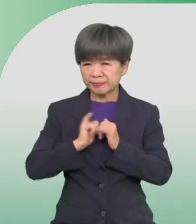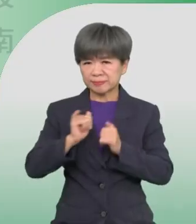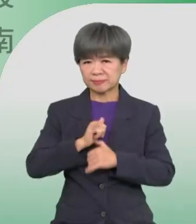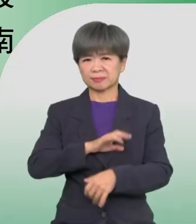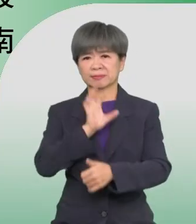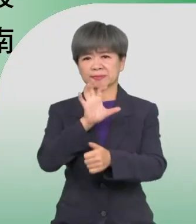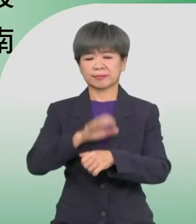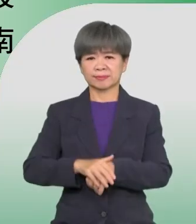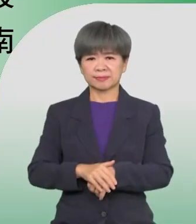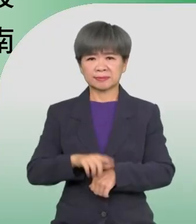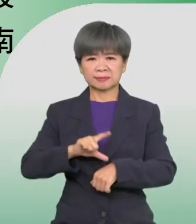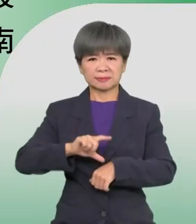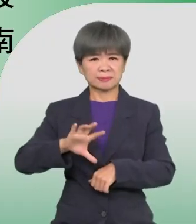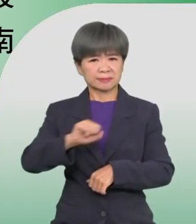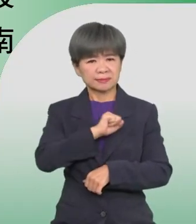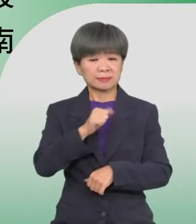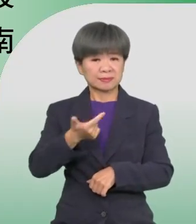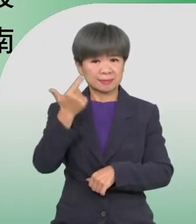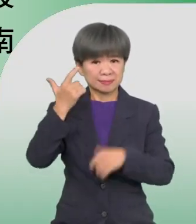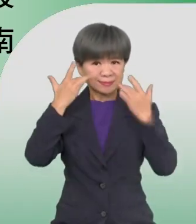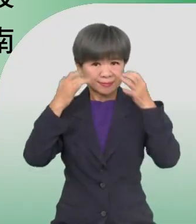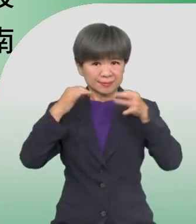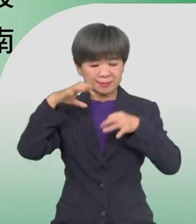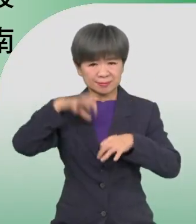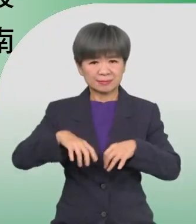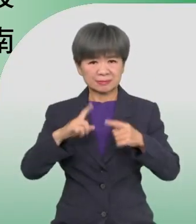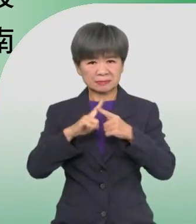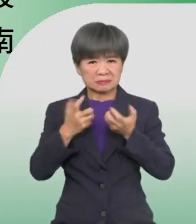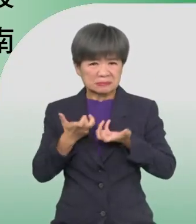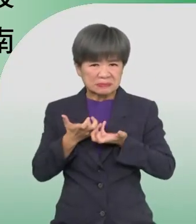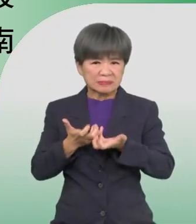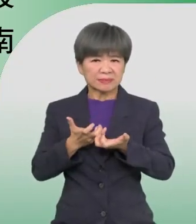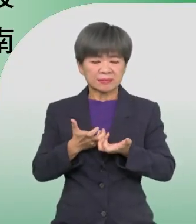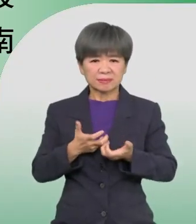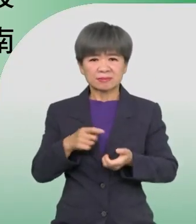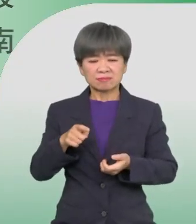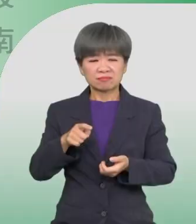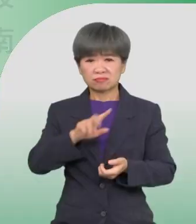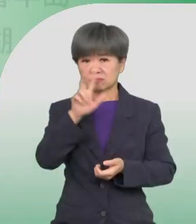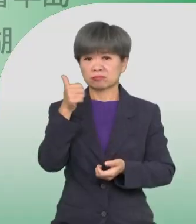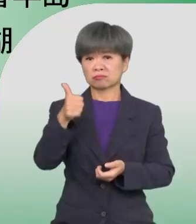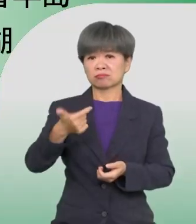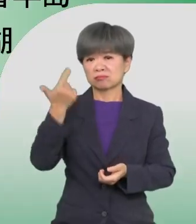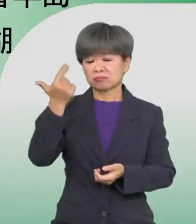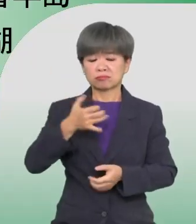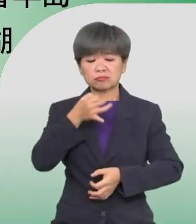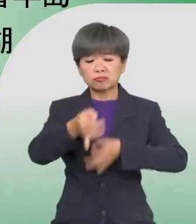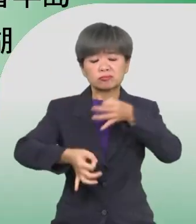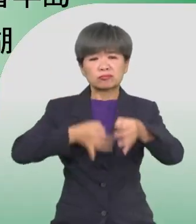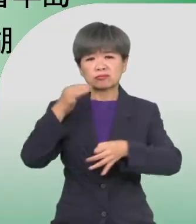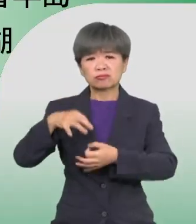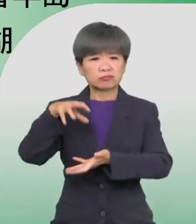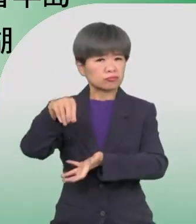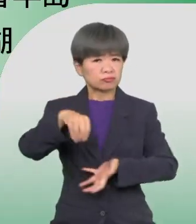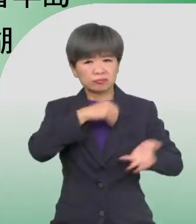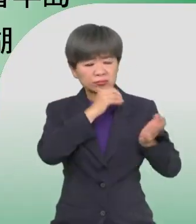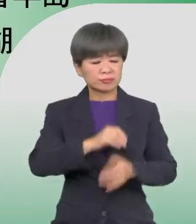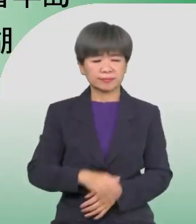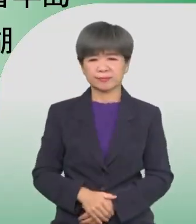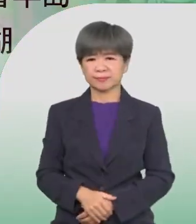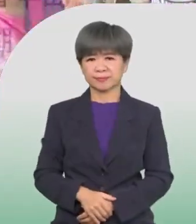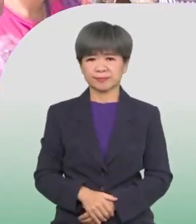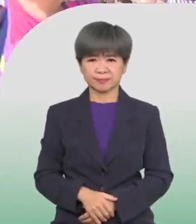个人也给风机来以前，就算个市场都是人讲你，一冬一年没系管好天时，管家来买物资。